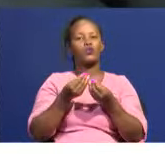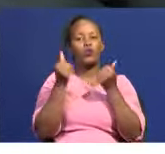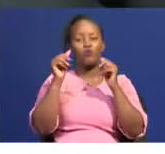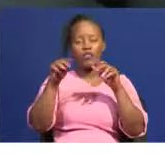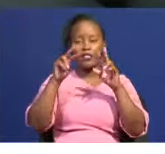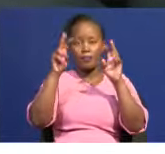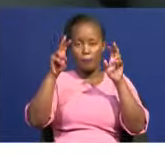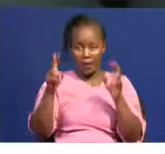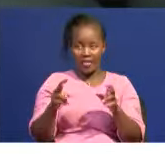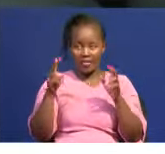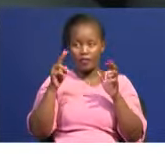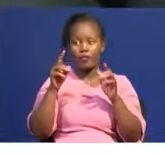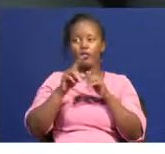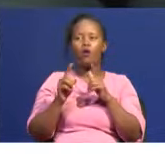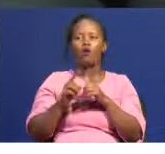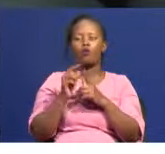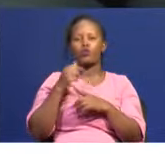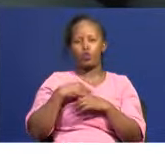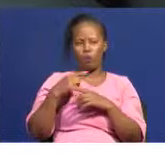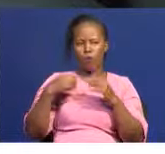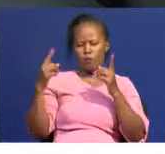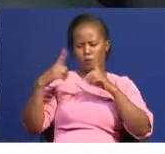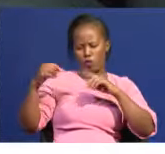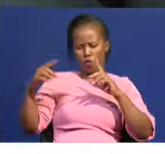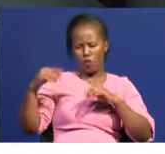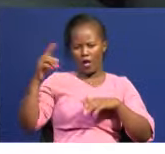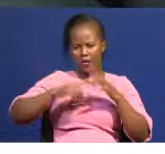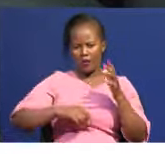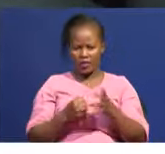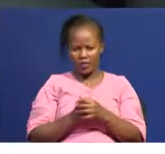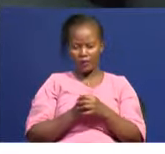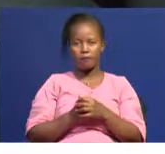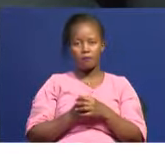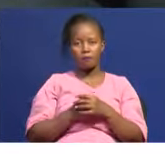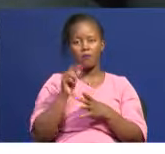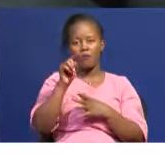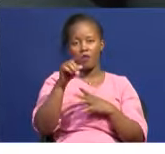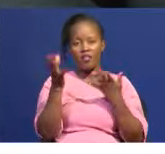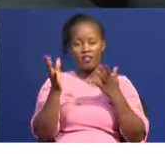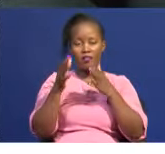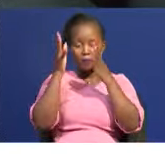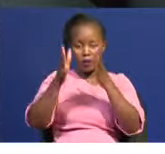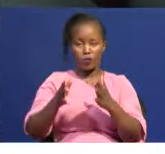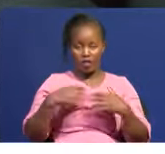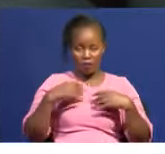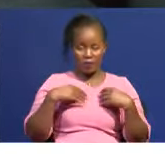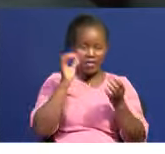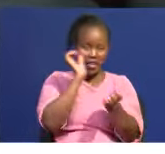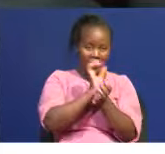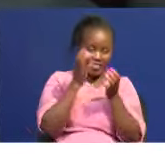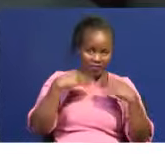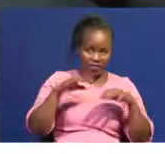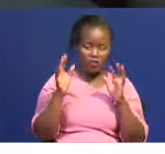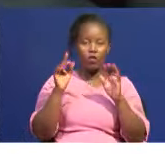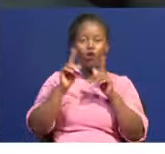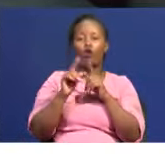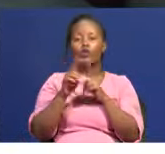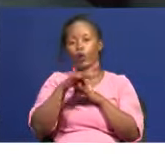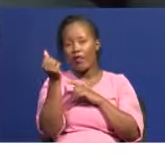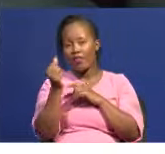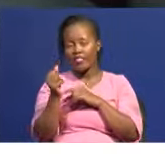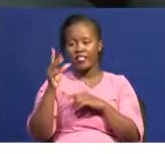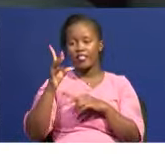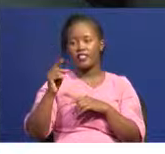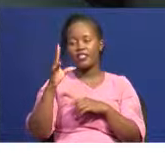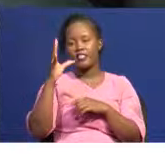hand it over, and I'm even told as we sit here that fellow is at the DCI doing statements.